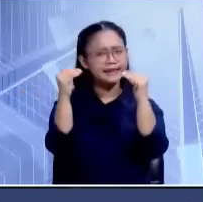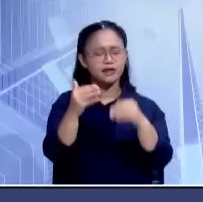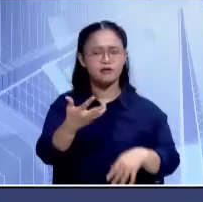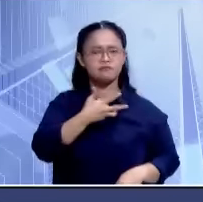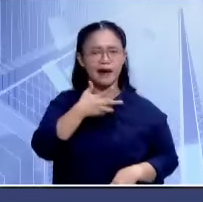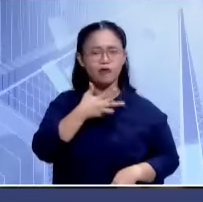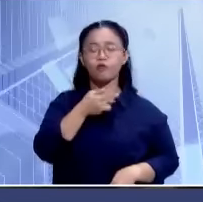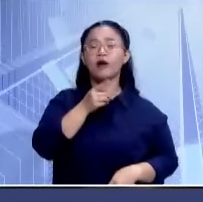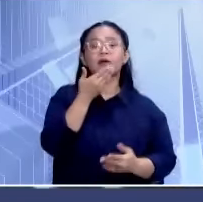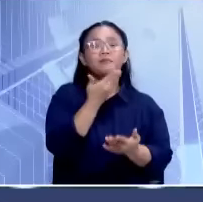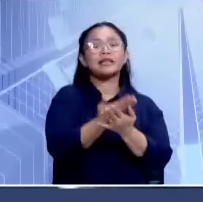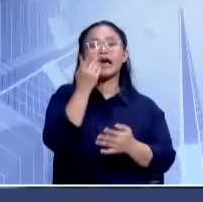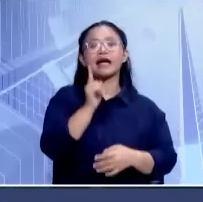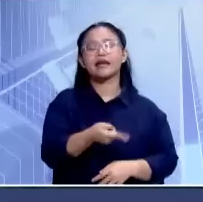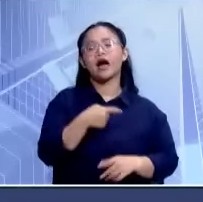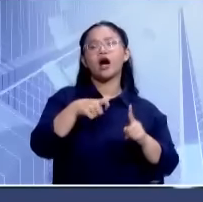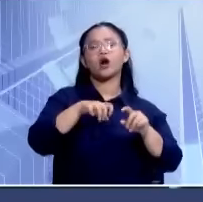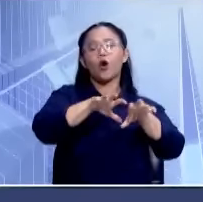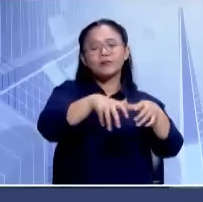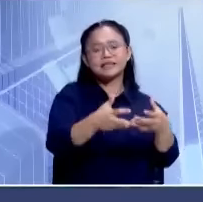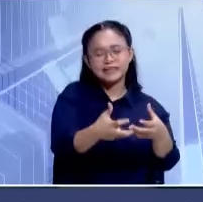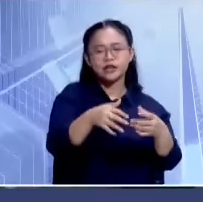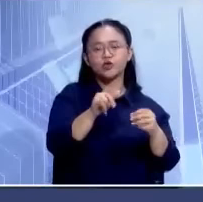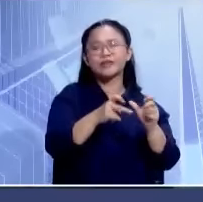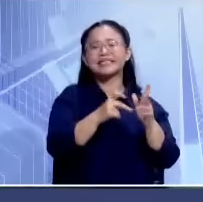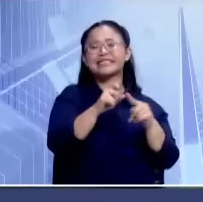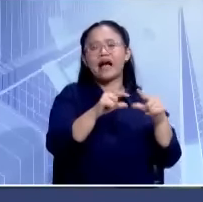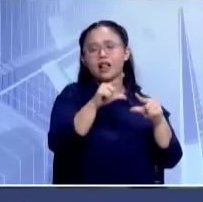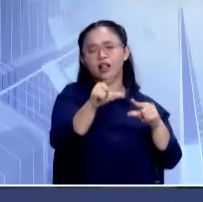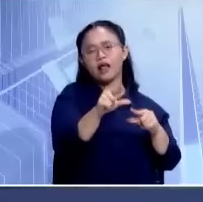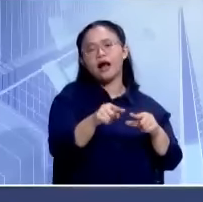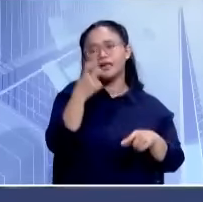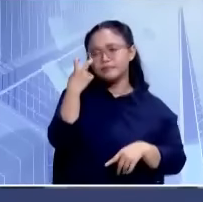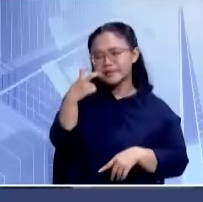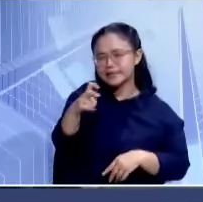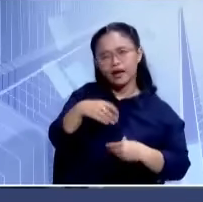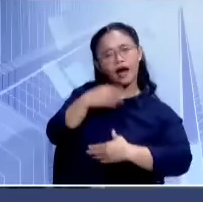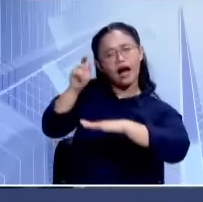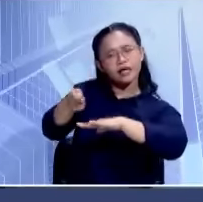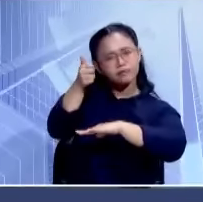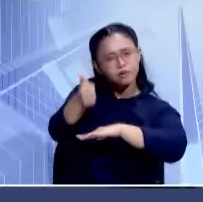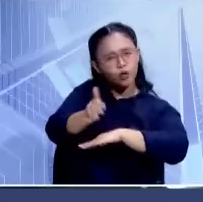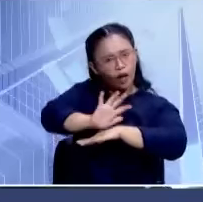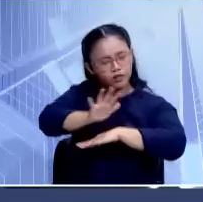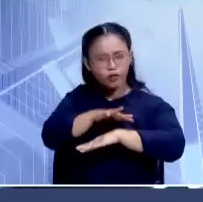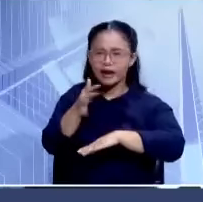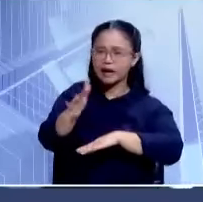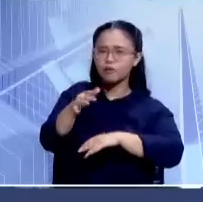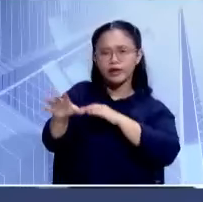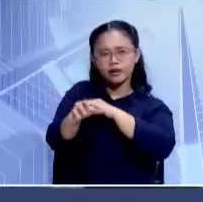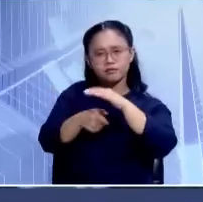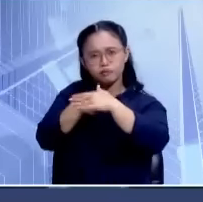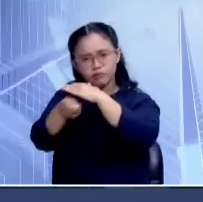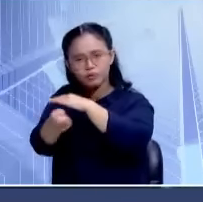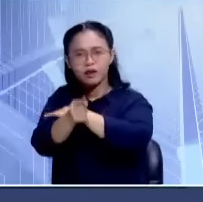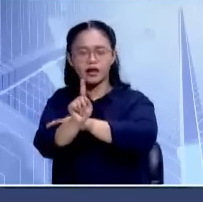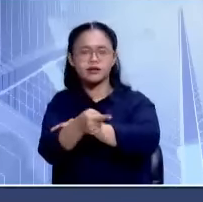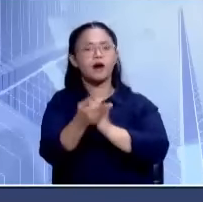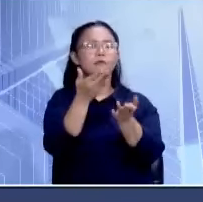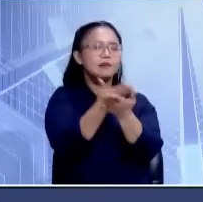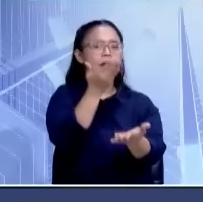dan mendesak Komisi Yudisial dan seluruh instansi terkait yang mengawasi kinerja hakim untuk mengusut tuntas kasus yang menewaskan